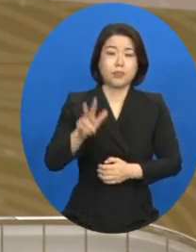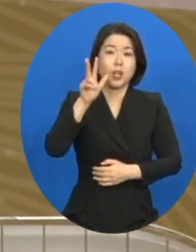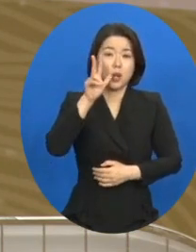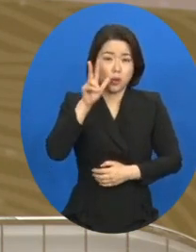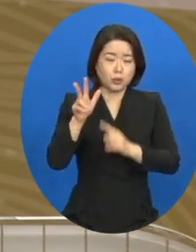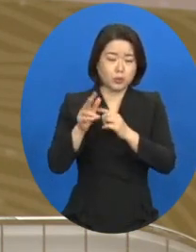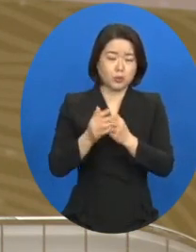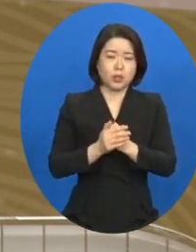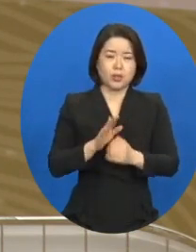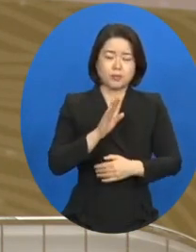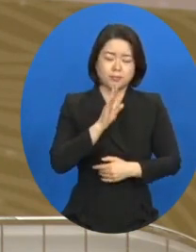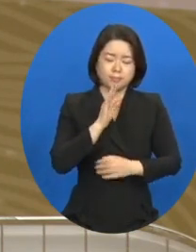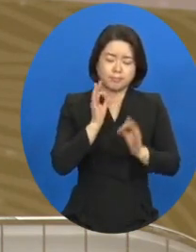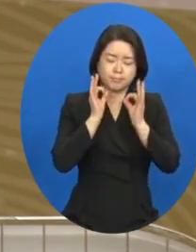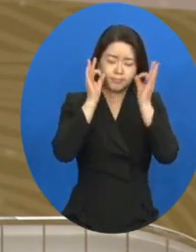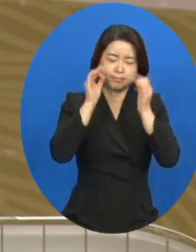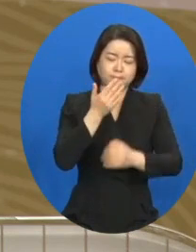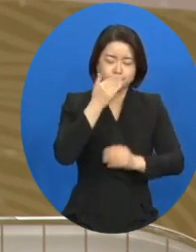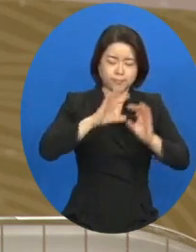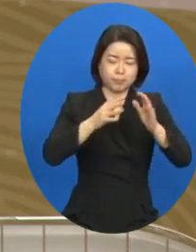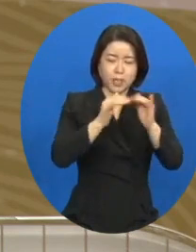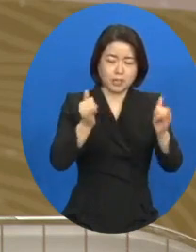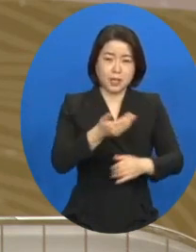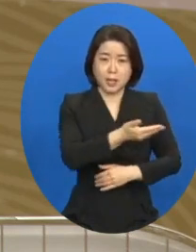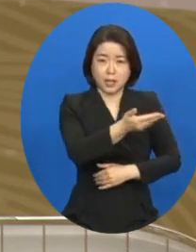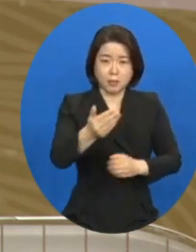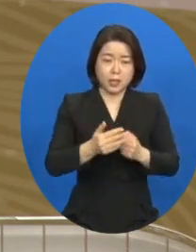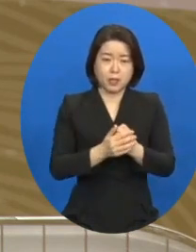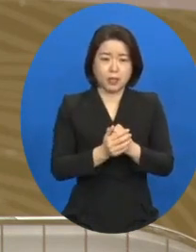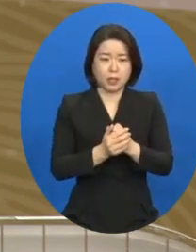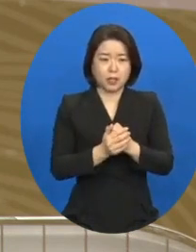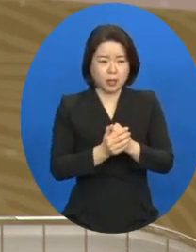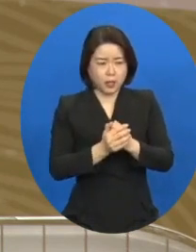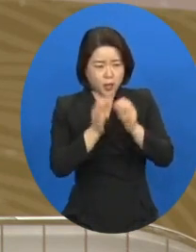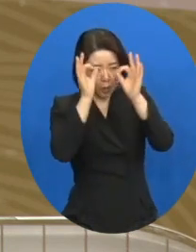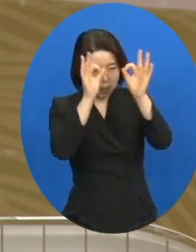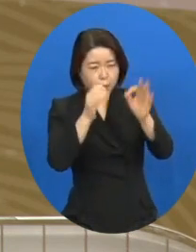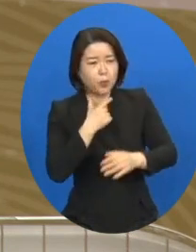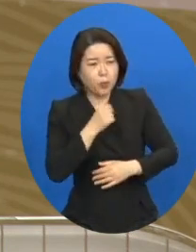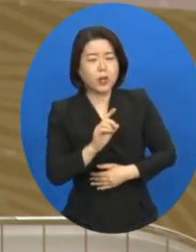여호수아가 그토록 이스라엘 백성들에게 보고 싶었던 것은